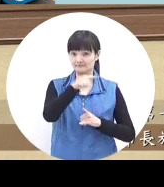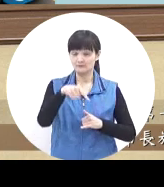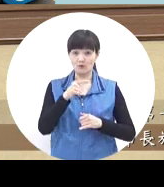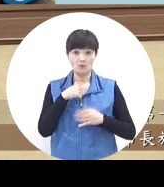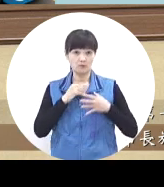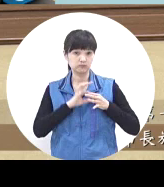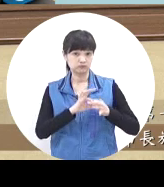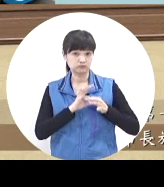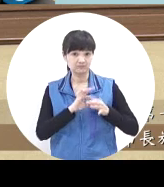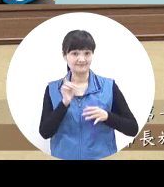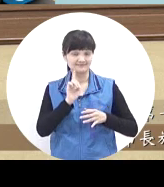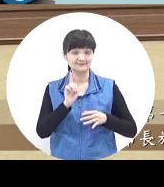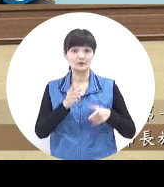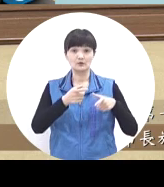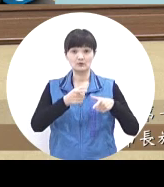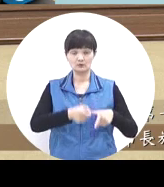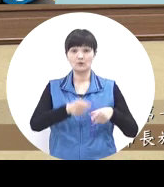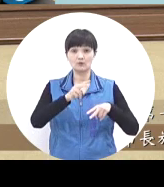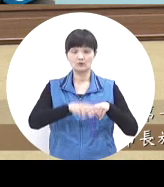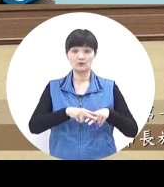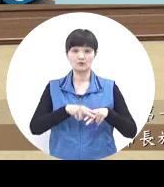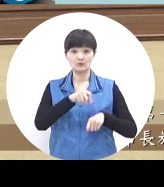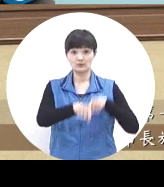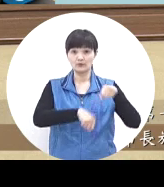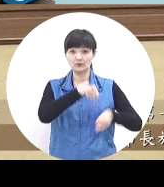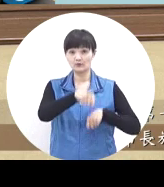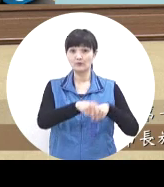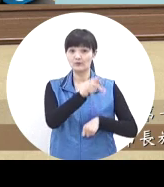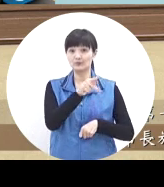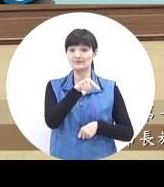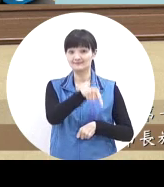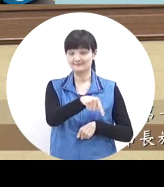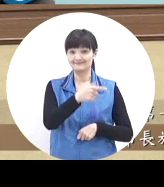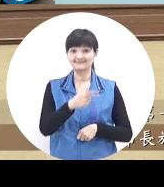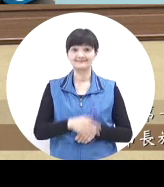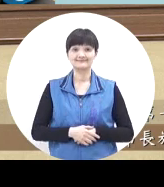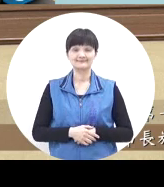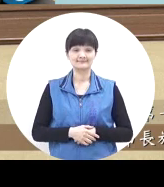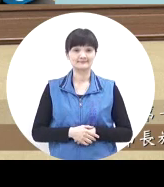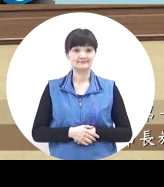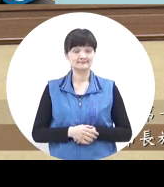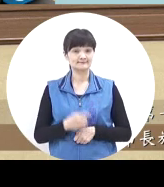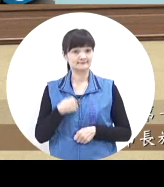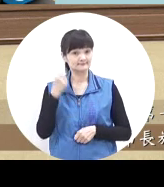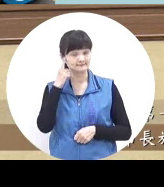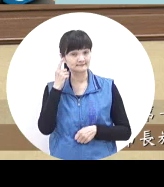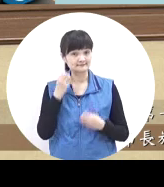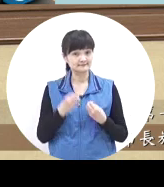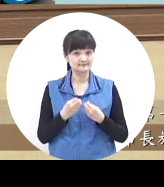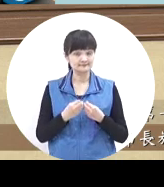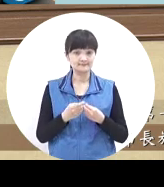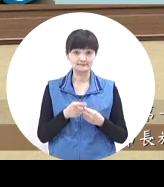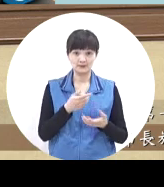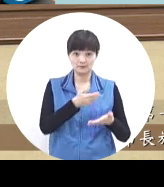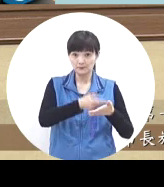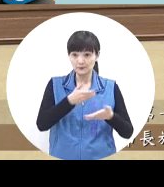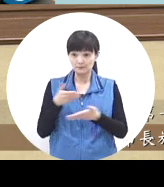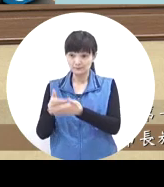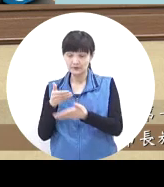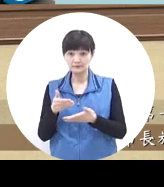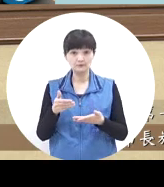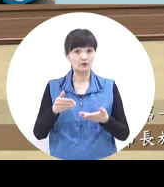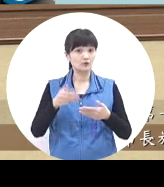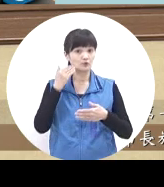车 U-Bike 的新旧系统的相容问题，我们以新北市民的权利跟便利性为最优先的考